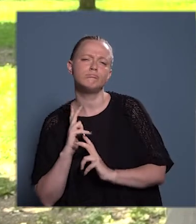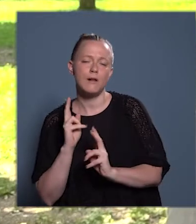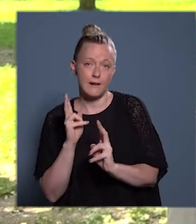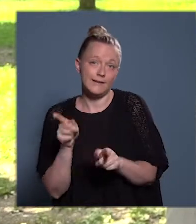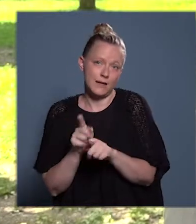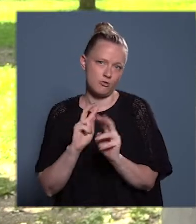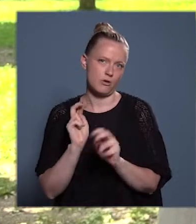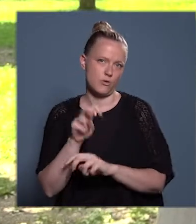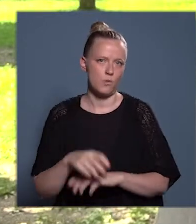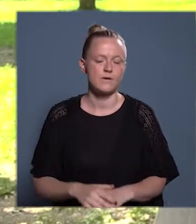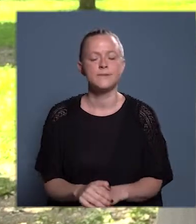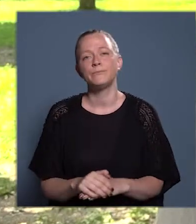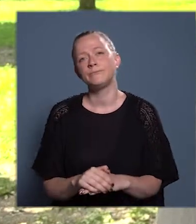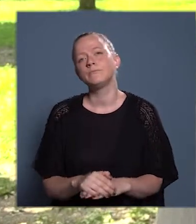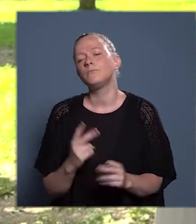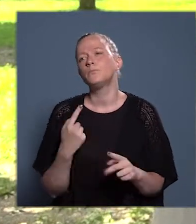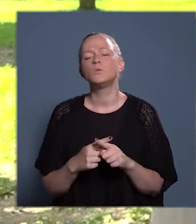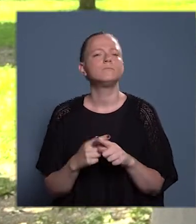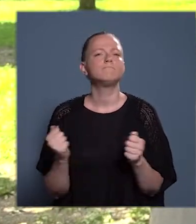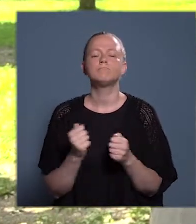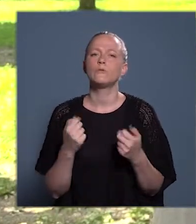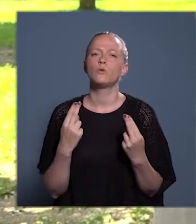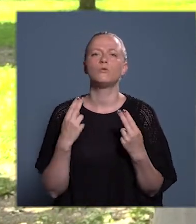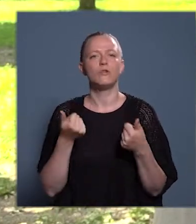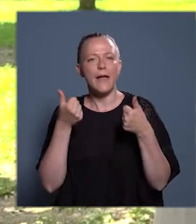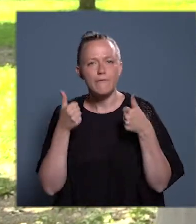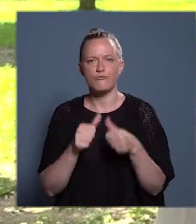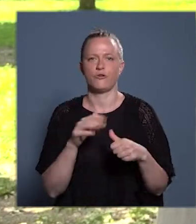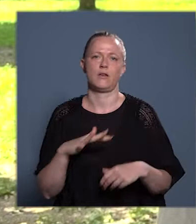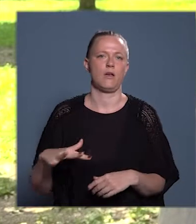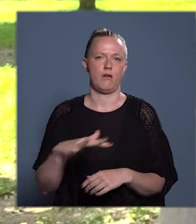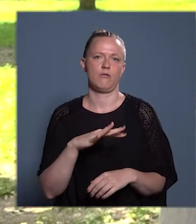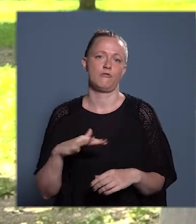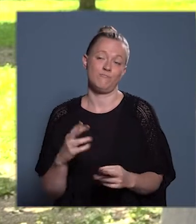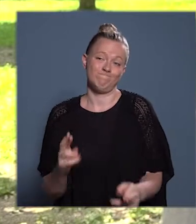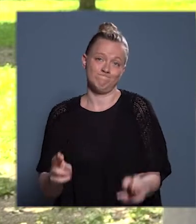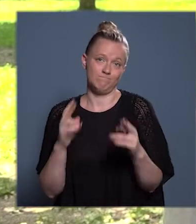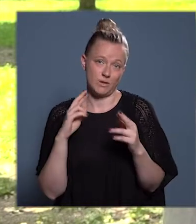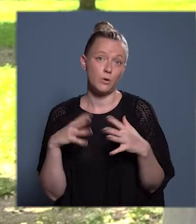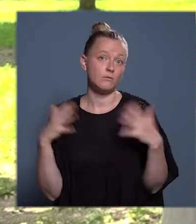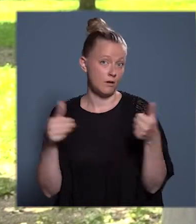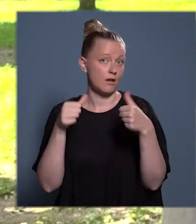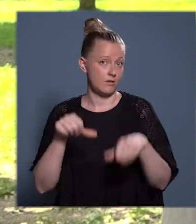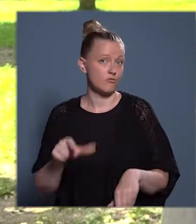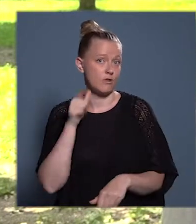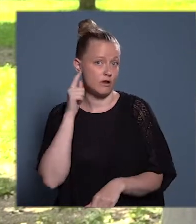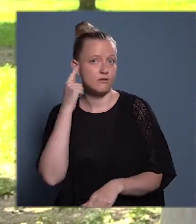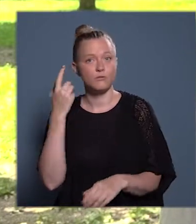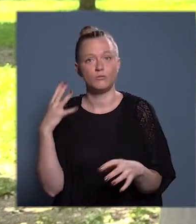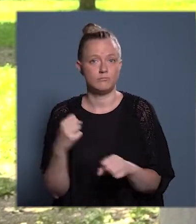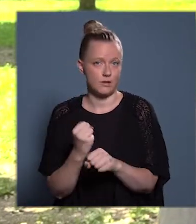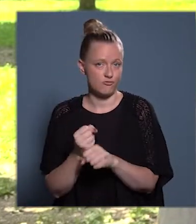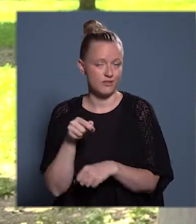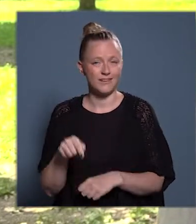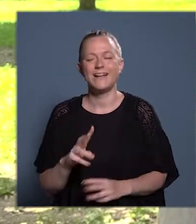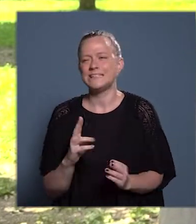ami szerintem nagyon fontos, hogy egységes legyen. Hát reméljük mi is, hogy minél nagyobb egységet fogunk tudni előhozni, de azért